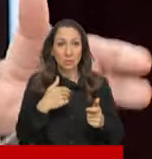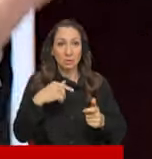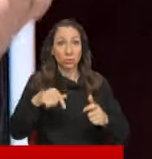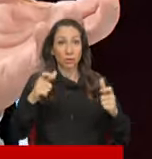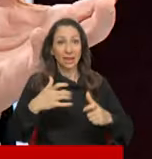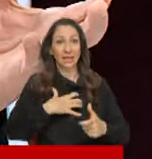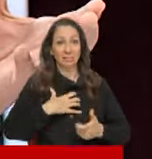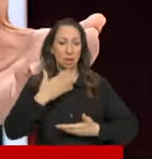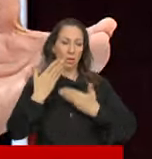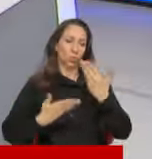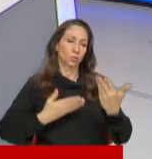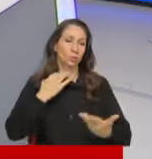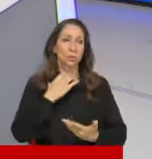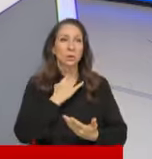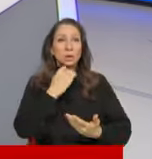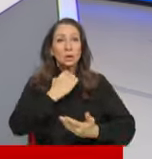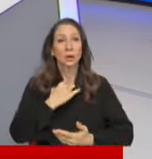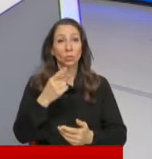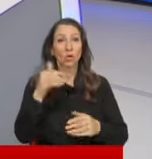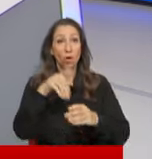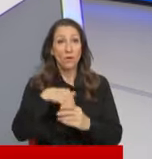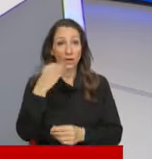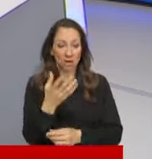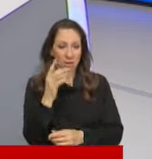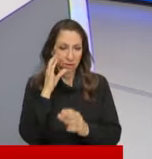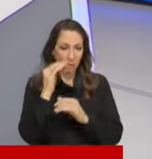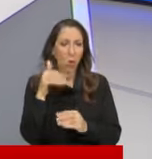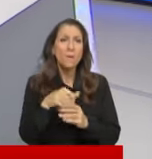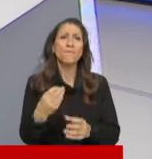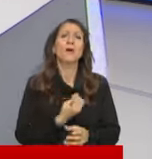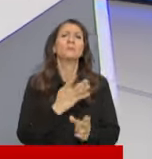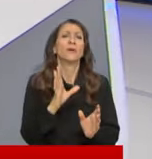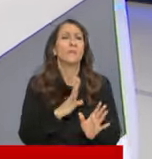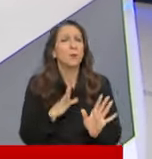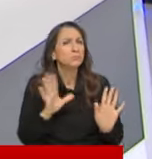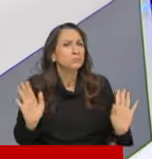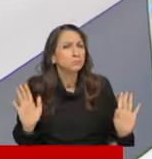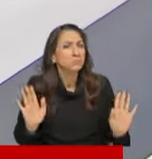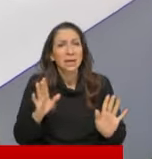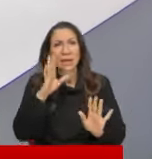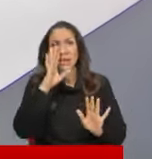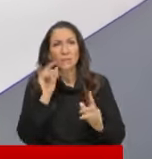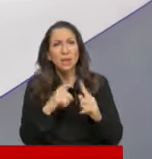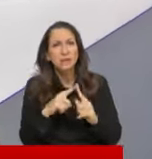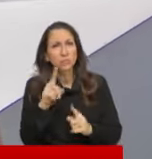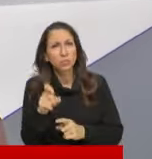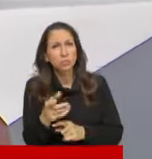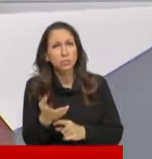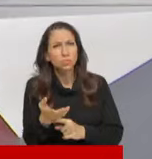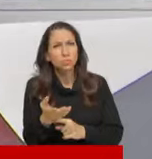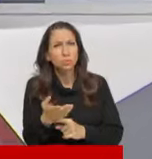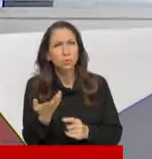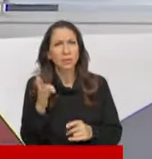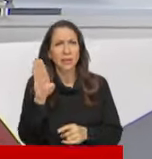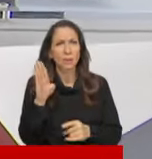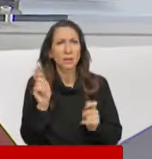burada kendimizi anlatıyoruz burada oy verecek vatandaşlarımız da var oy vermeyecek vatandaşlarımız da var kimden hesap soruyorsunuz ya o zaman